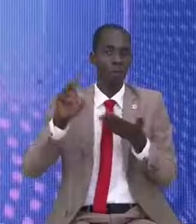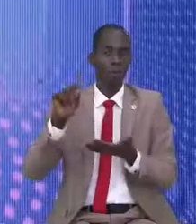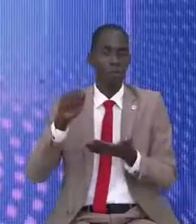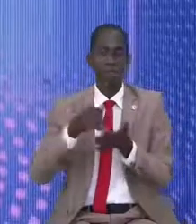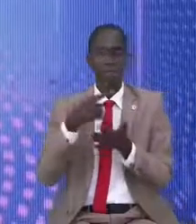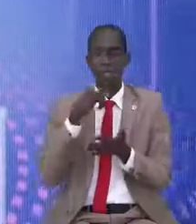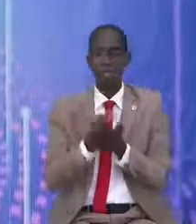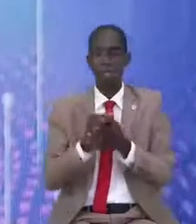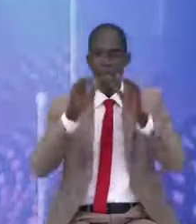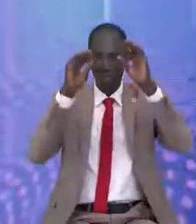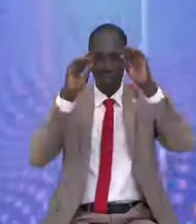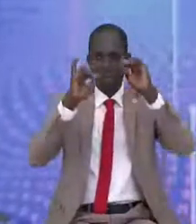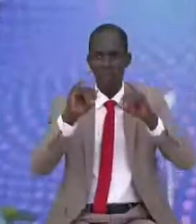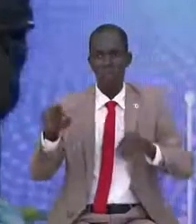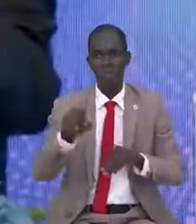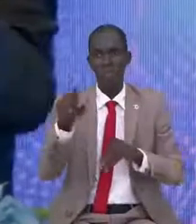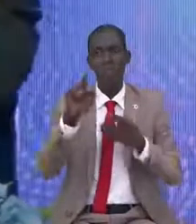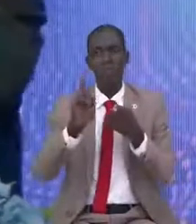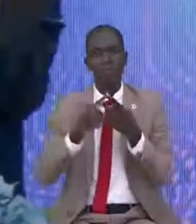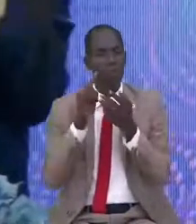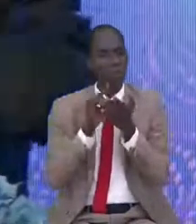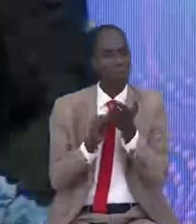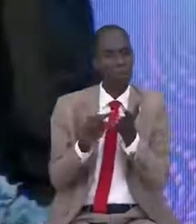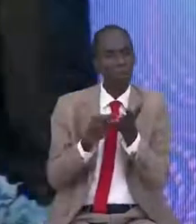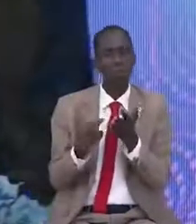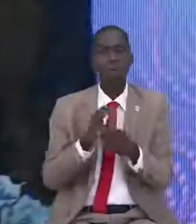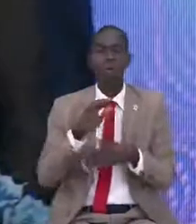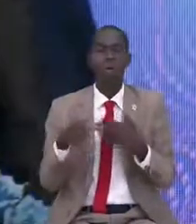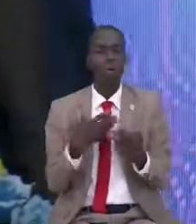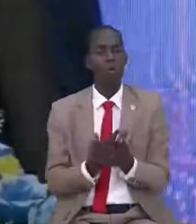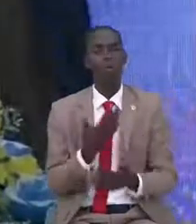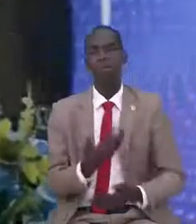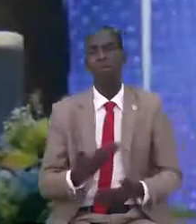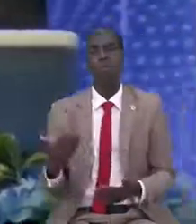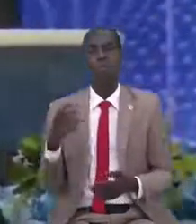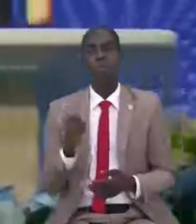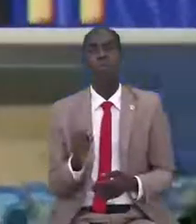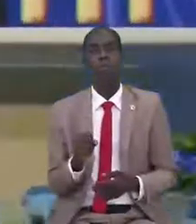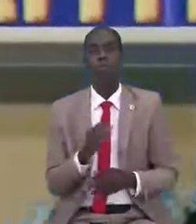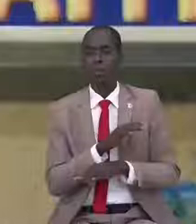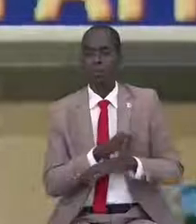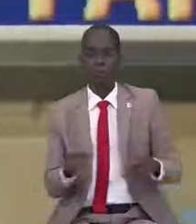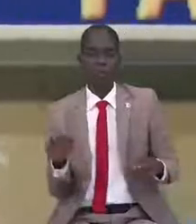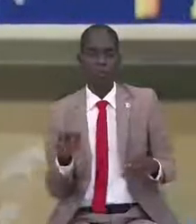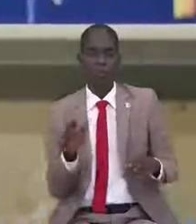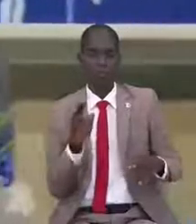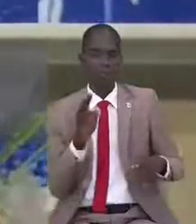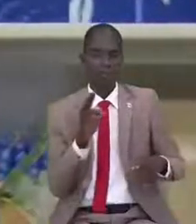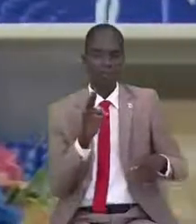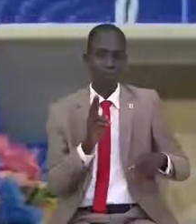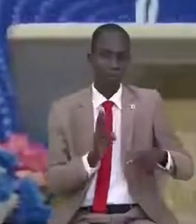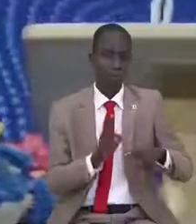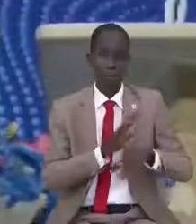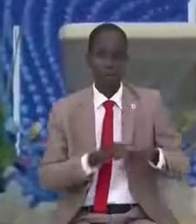Verset 20 dit, et enseignez-leur à observer tout. Faut pas trier, faut pas